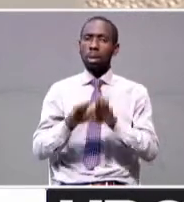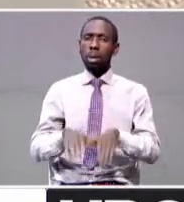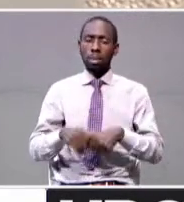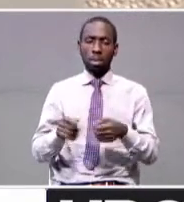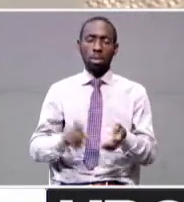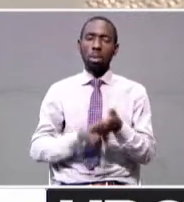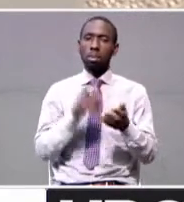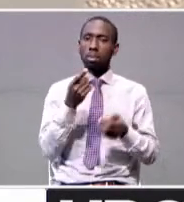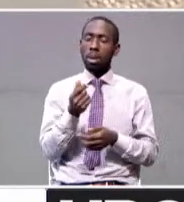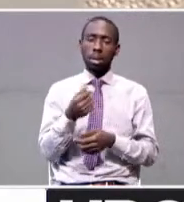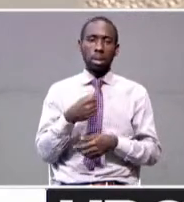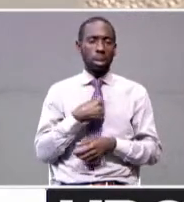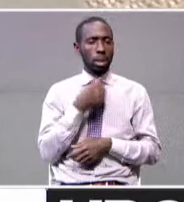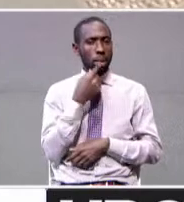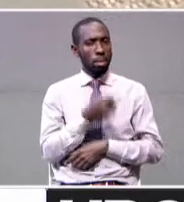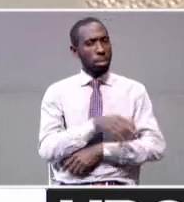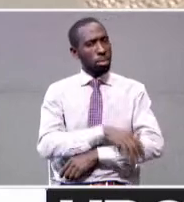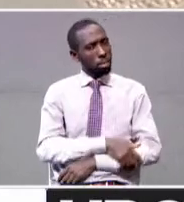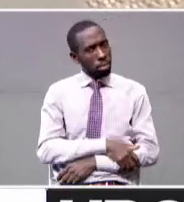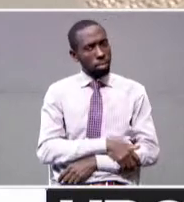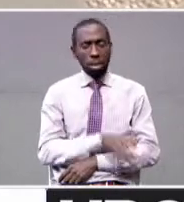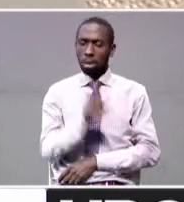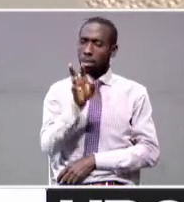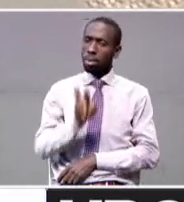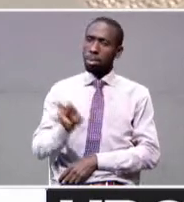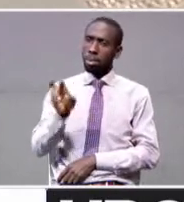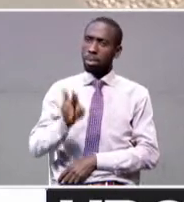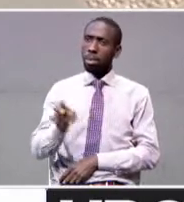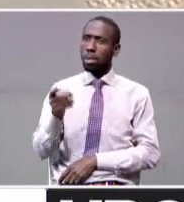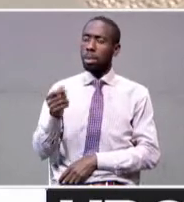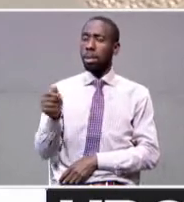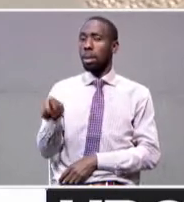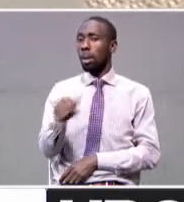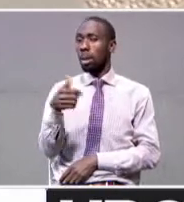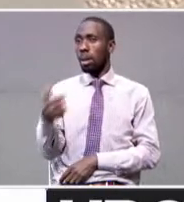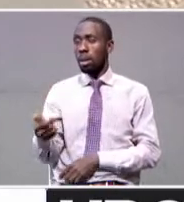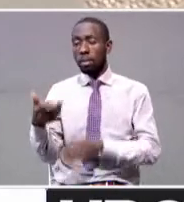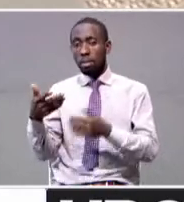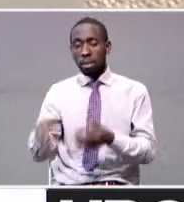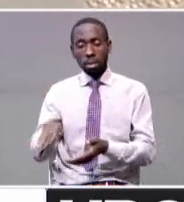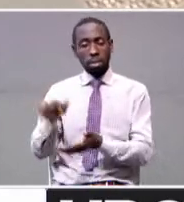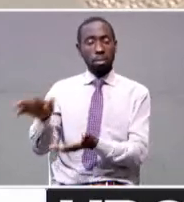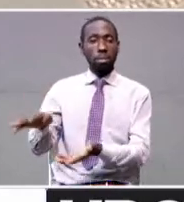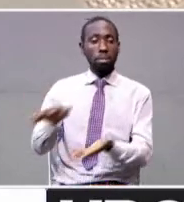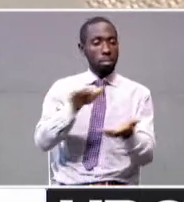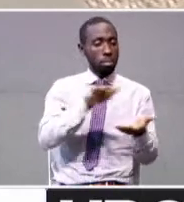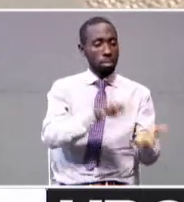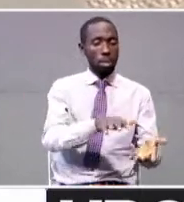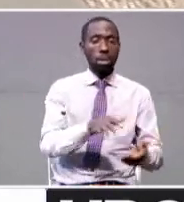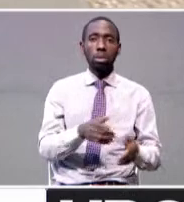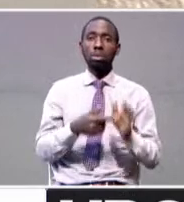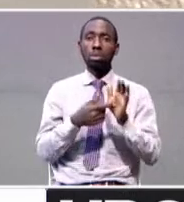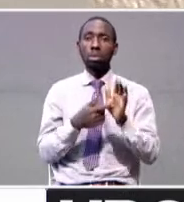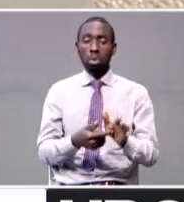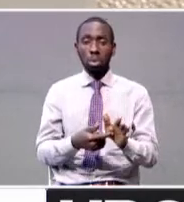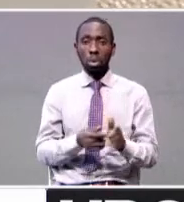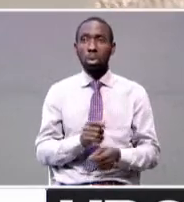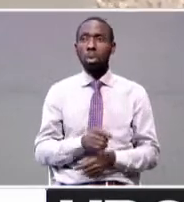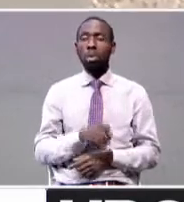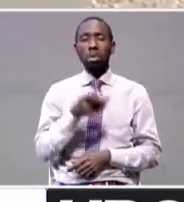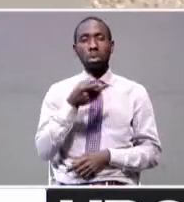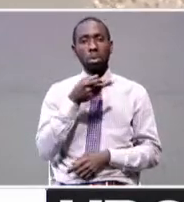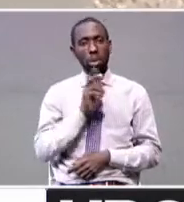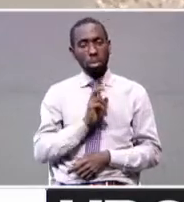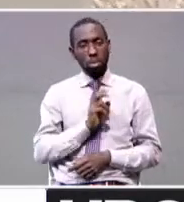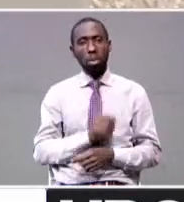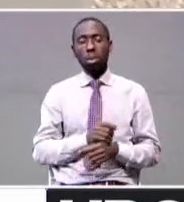zino, nze nengena nenoonya ssente awantu awalala ne nzireeta nga njagala kuresponinga ku pressure